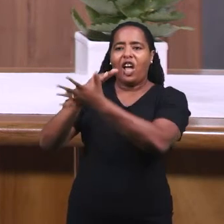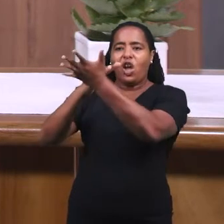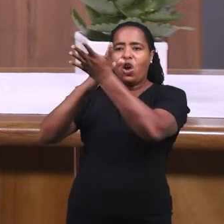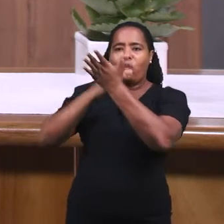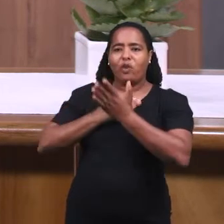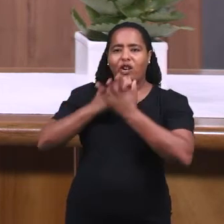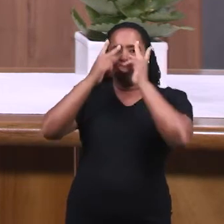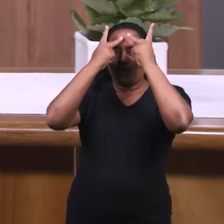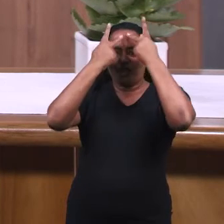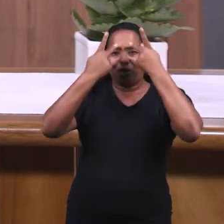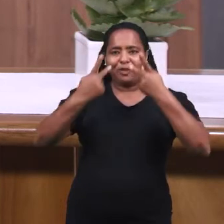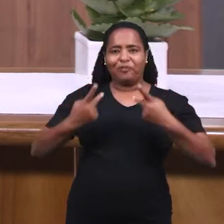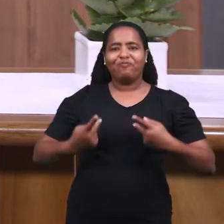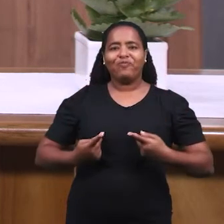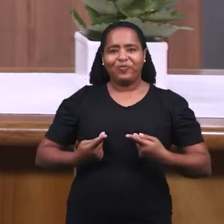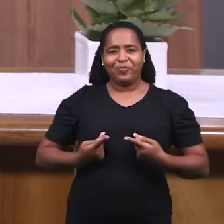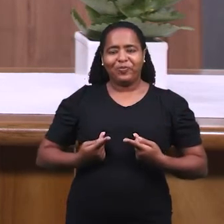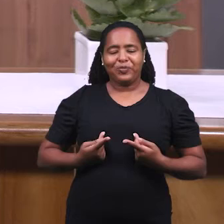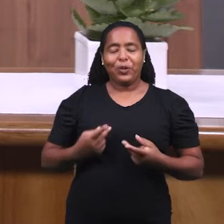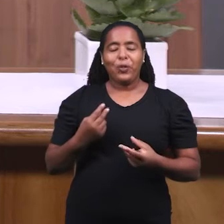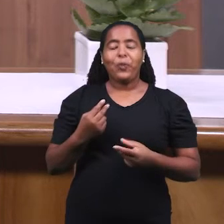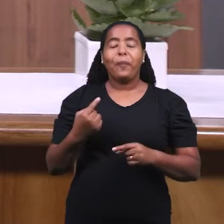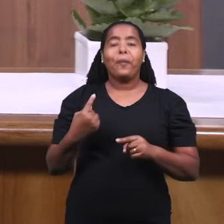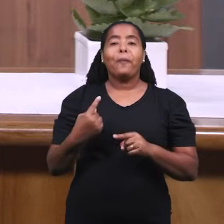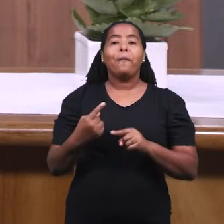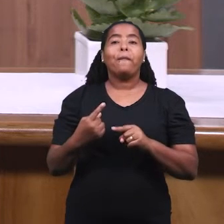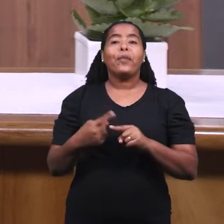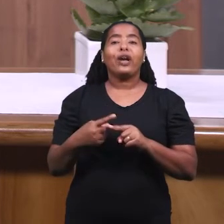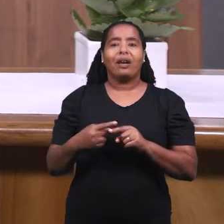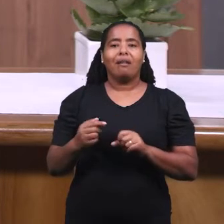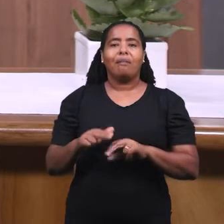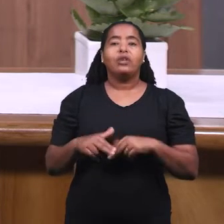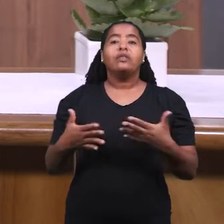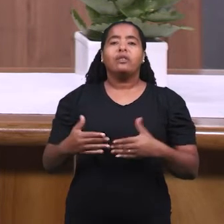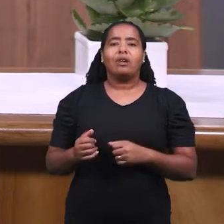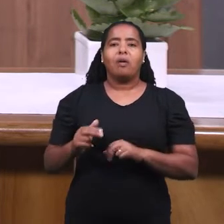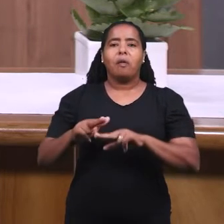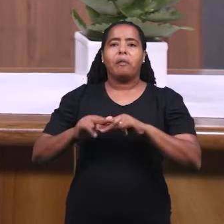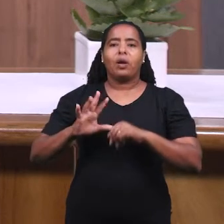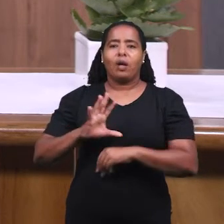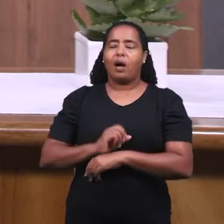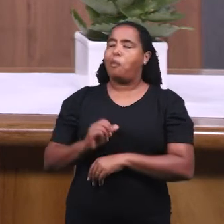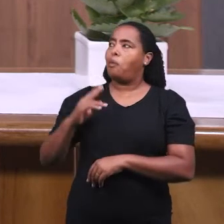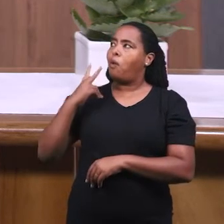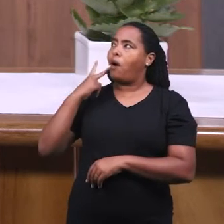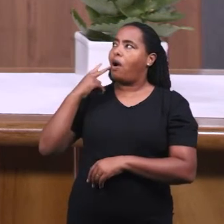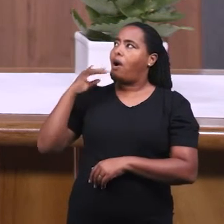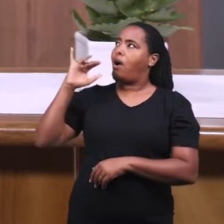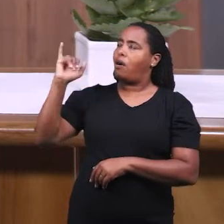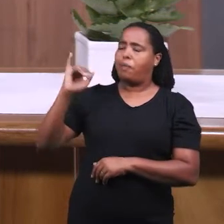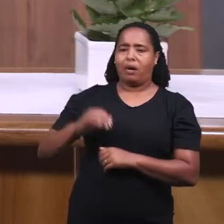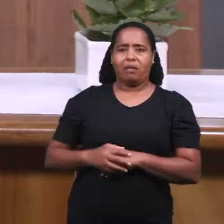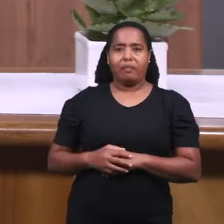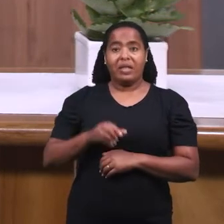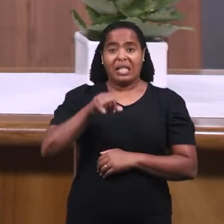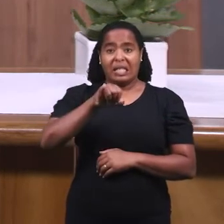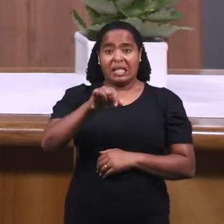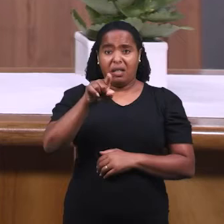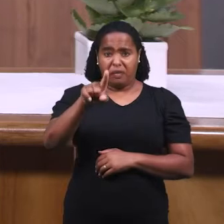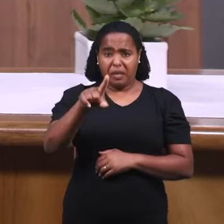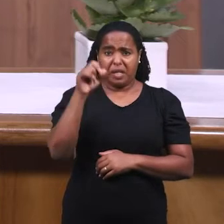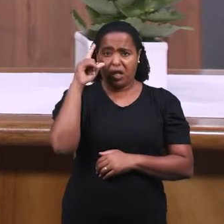Он великий помощник человеку из-за любви к Отцу. Если ты проходишь